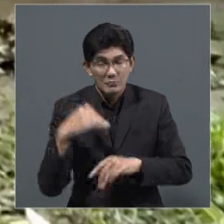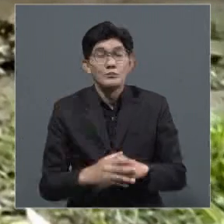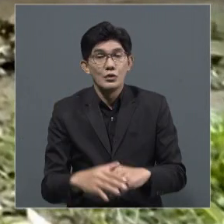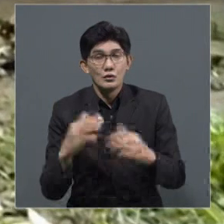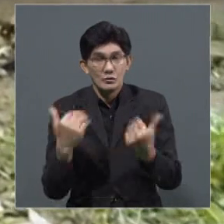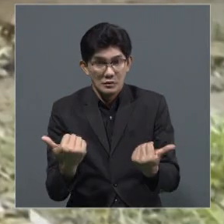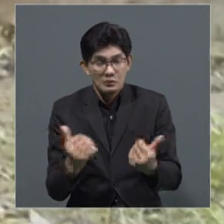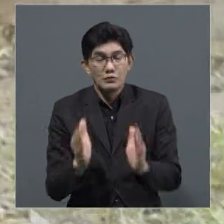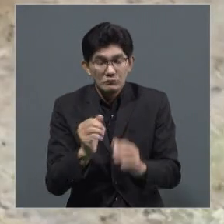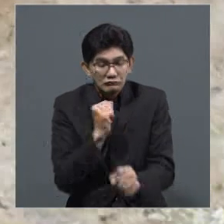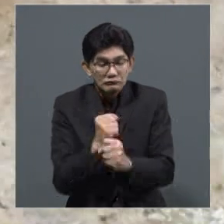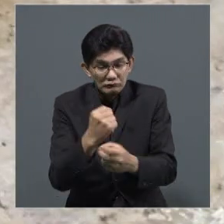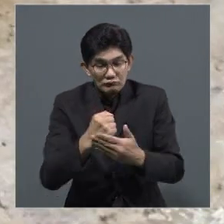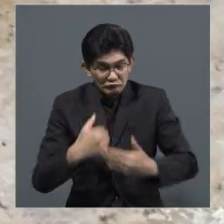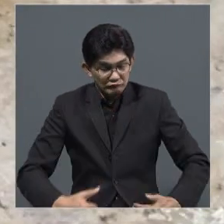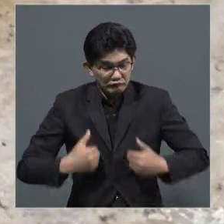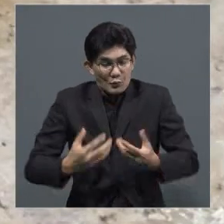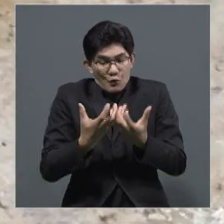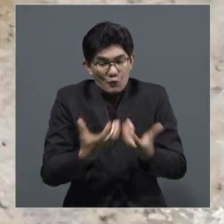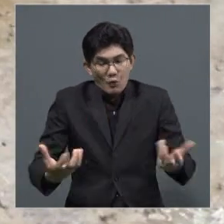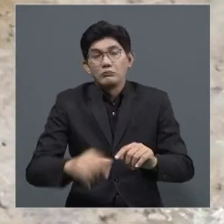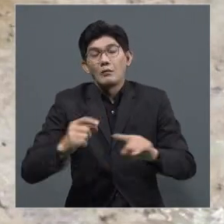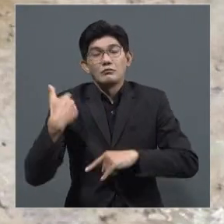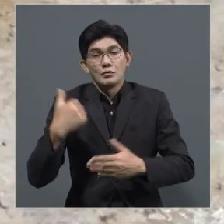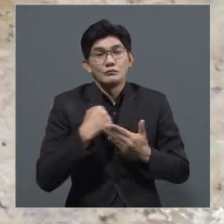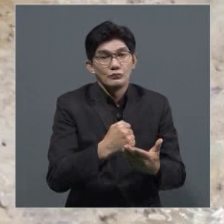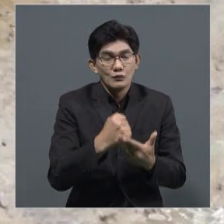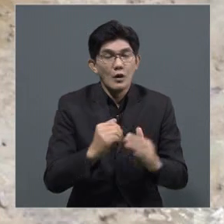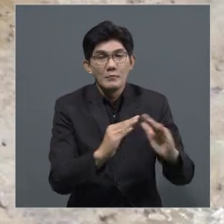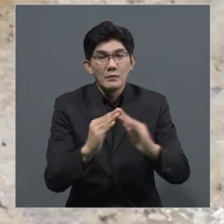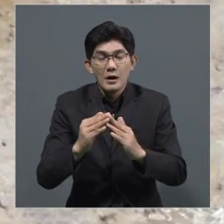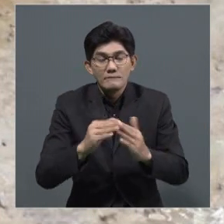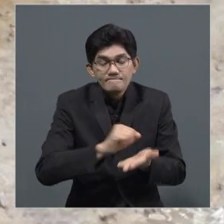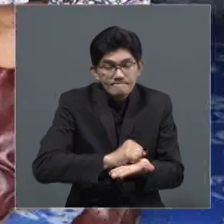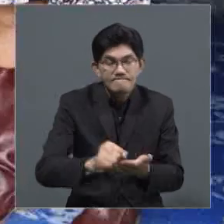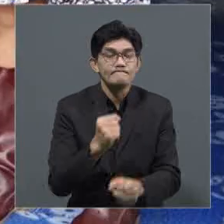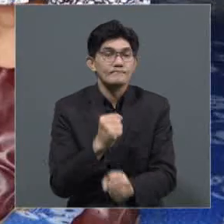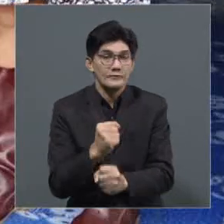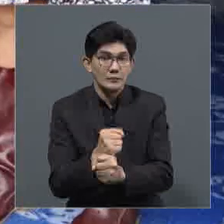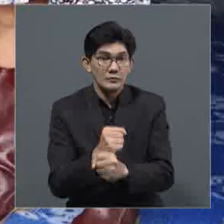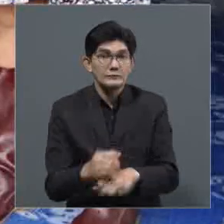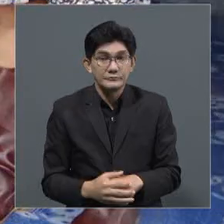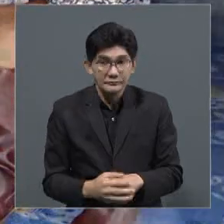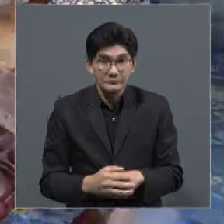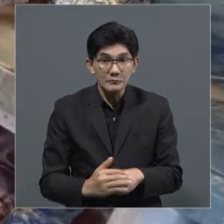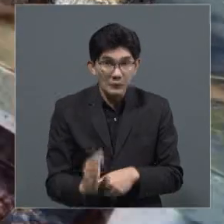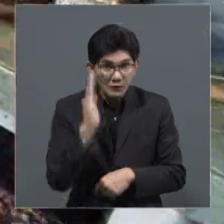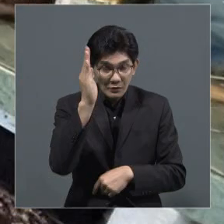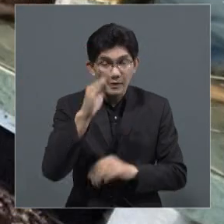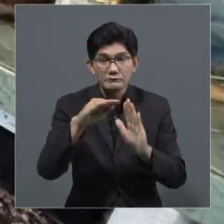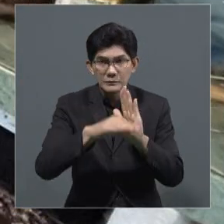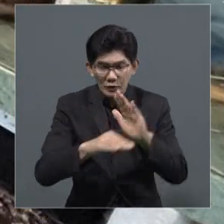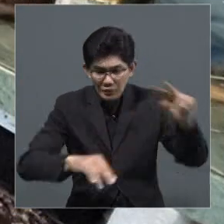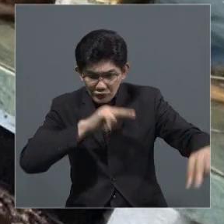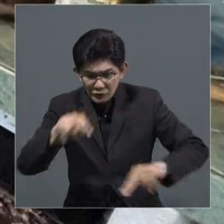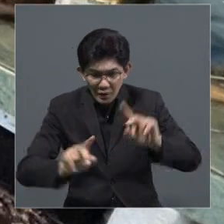วังหินเขาก็ระดมกำลังนำอุปกรเข้าไปช่วยชาวบ้านทำความสะอาดบ้านเรือนที่ได้รับผลกระทบจากน้ำป่าหลังจากนี้ก็จะเป็นขั้นตอนเร่ง